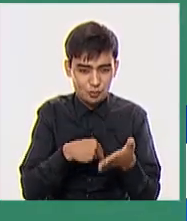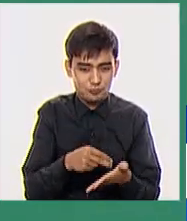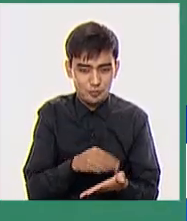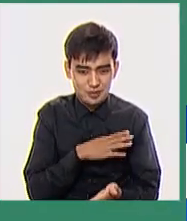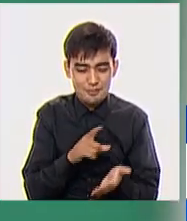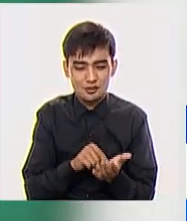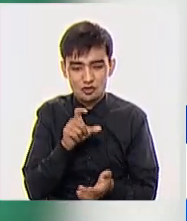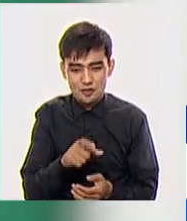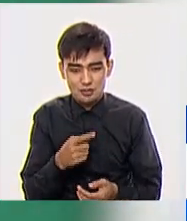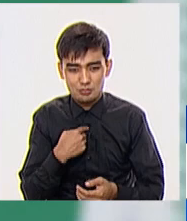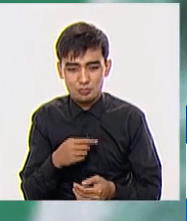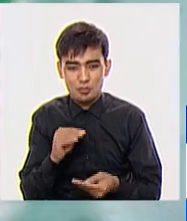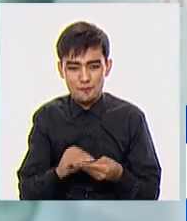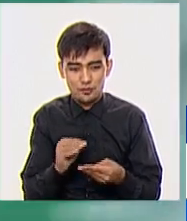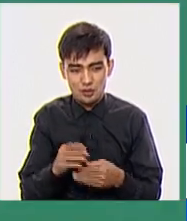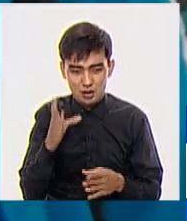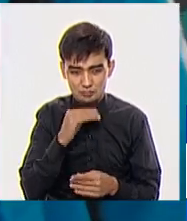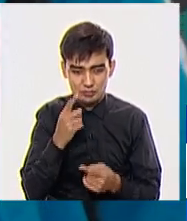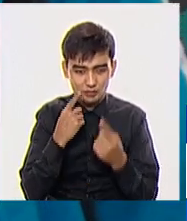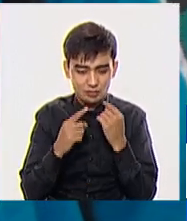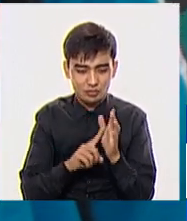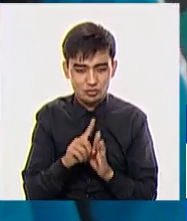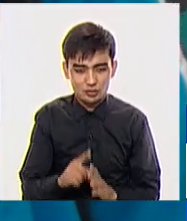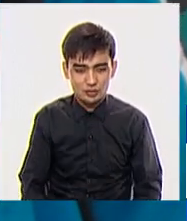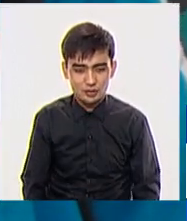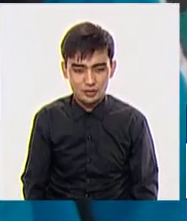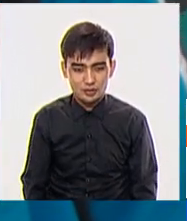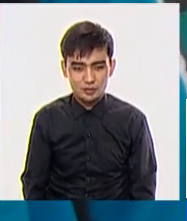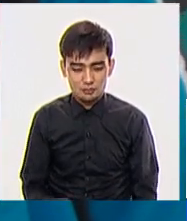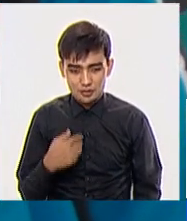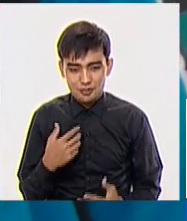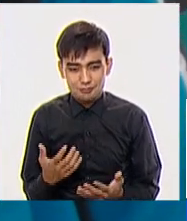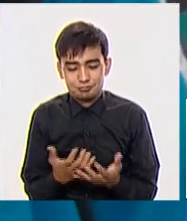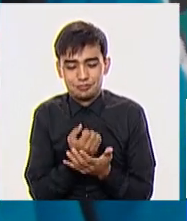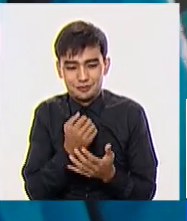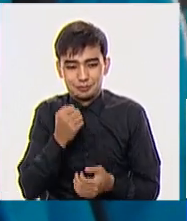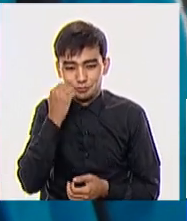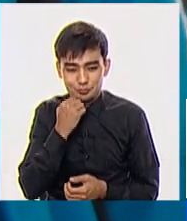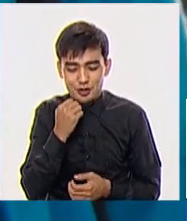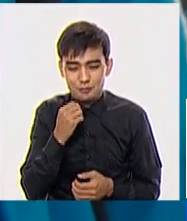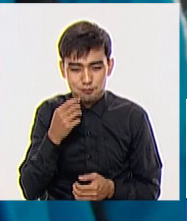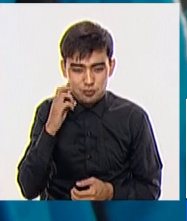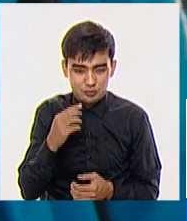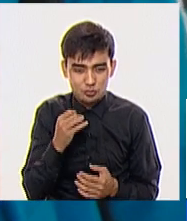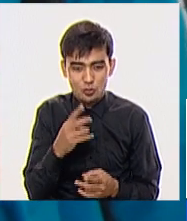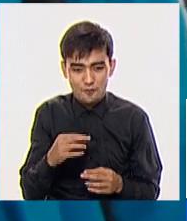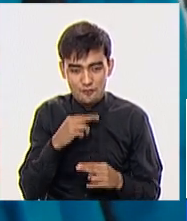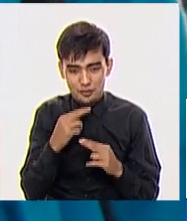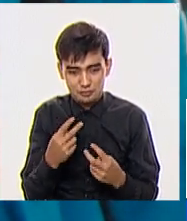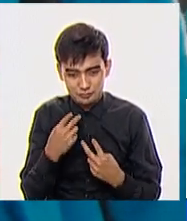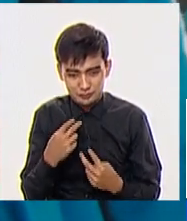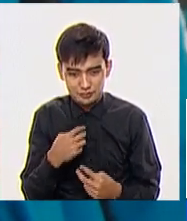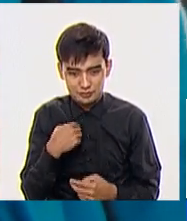бірі сол күніміз қайта келеме деп көзіне жас алды. Но выжили, слава богу. Теперь, пожалуйста, обратите на нас внимание. Сейчас